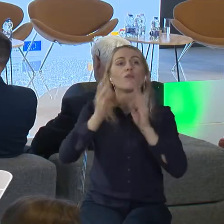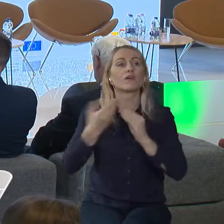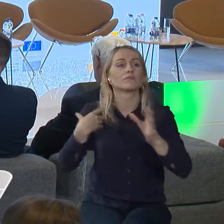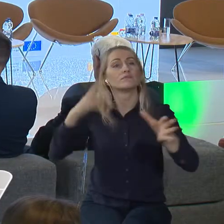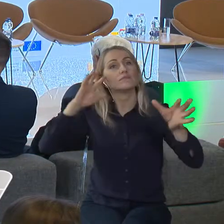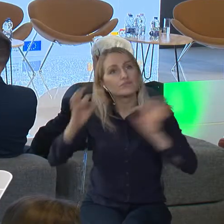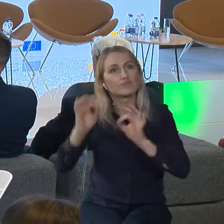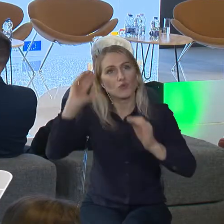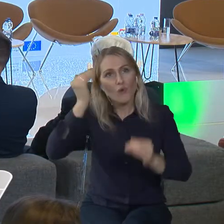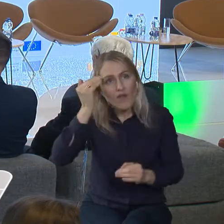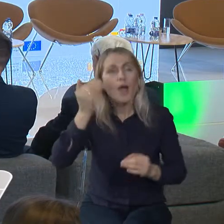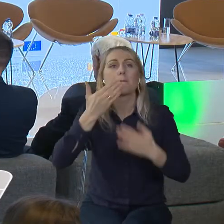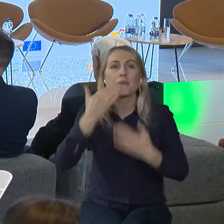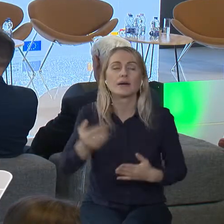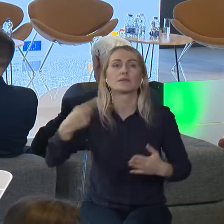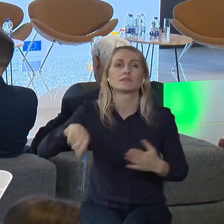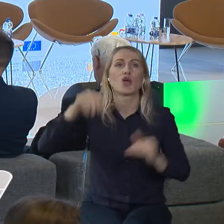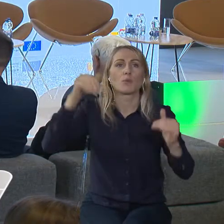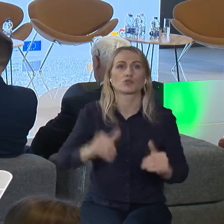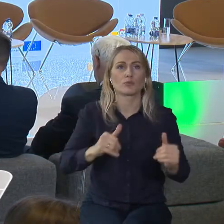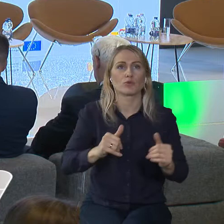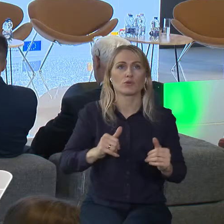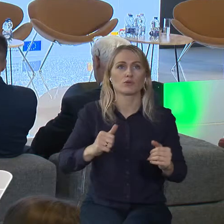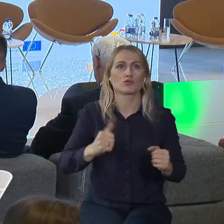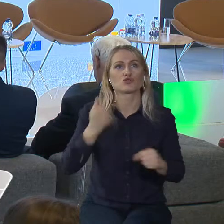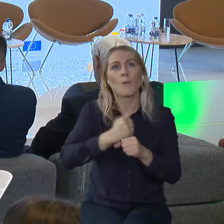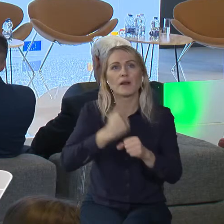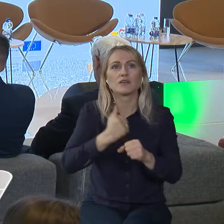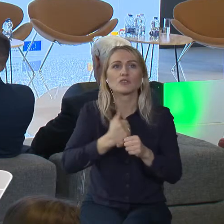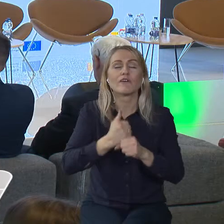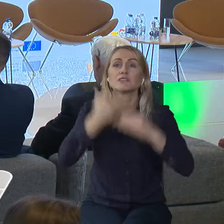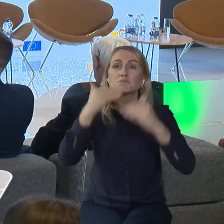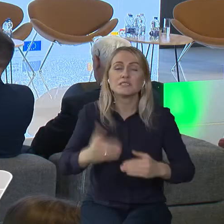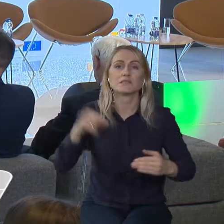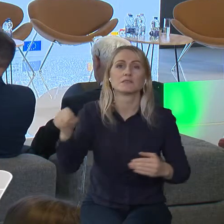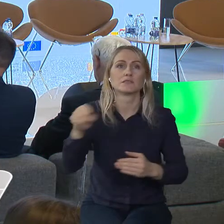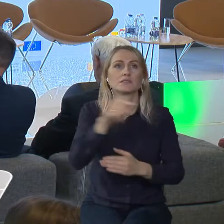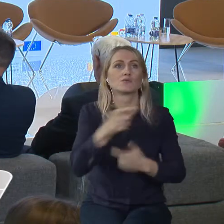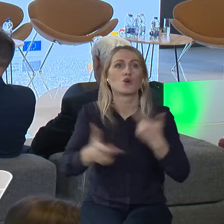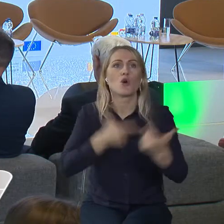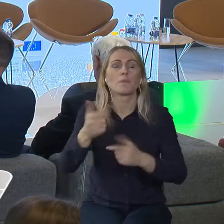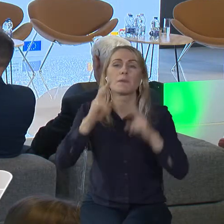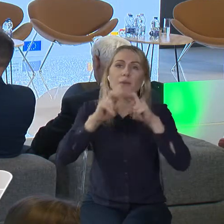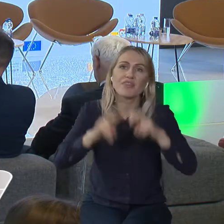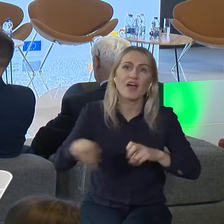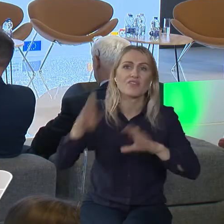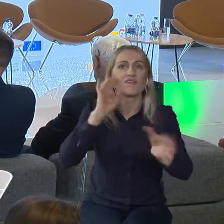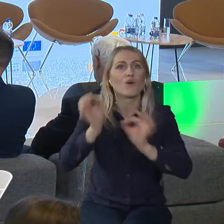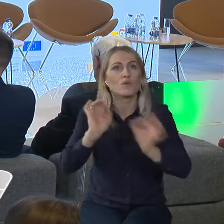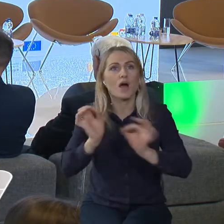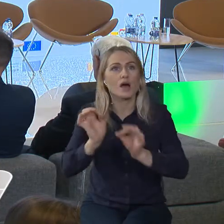się dowiemy i będziemy mogli wypracowywać poniekąd dzięki niemu badania i informacje do